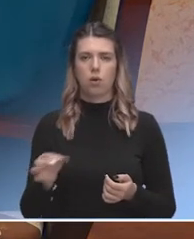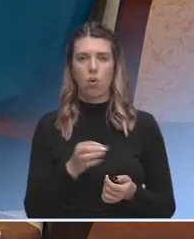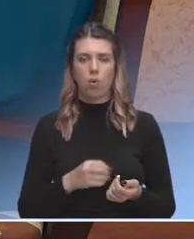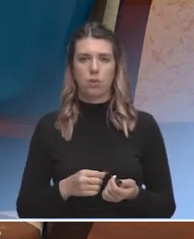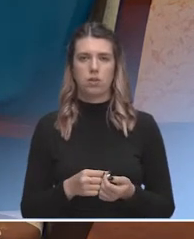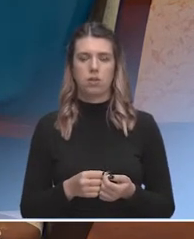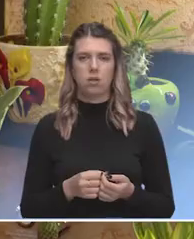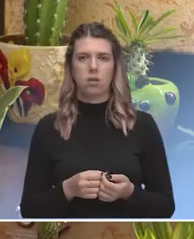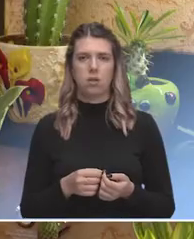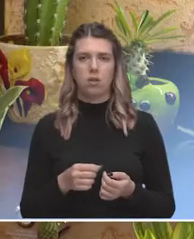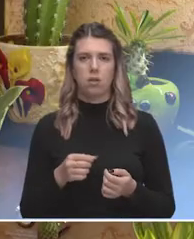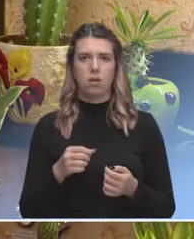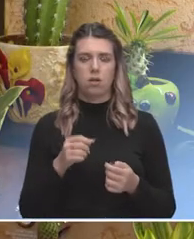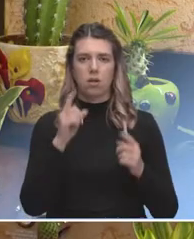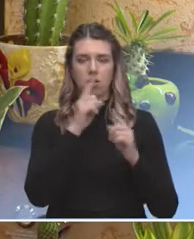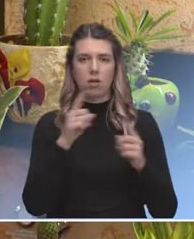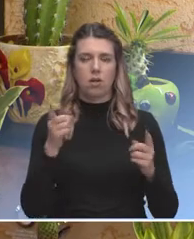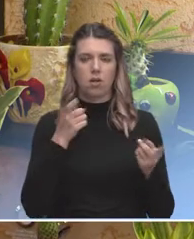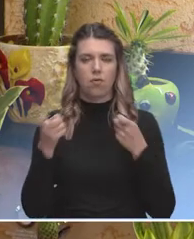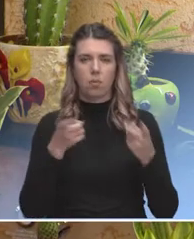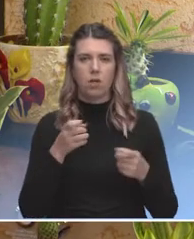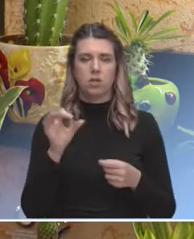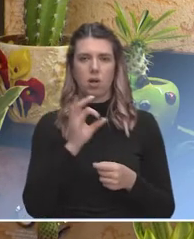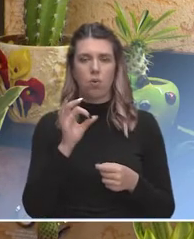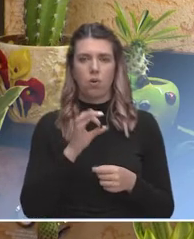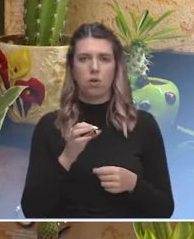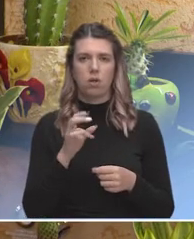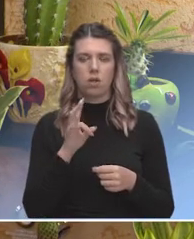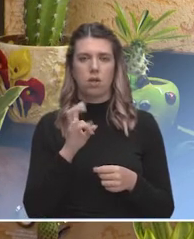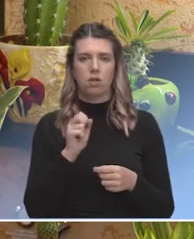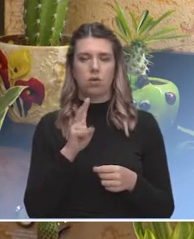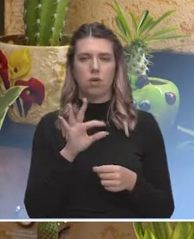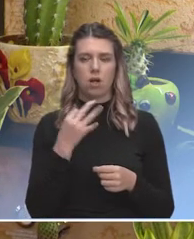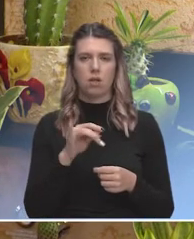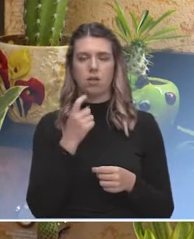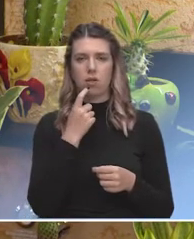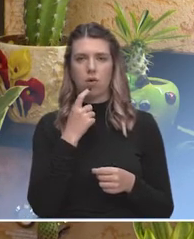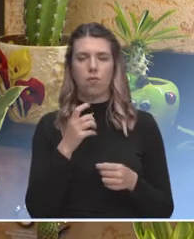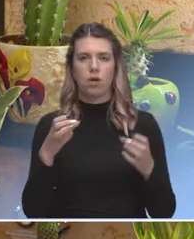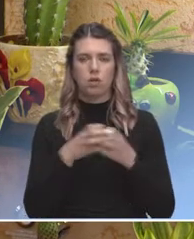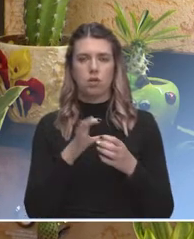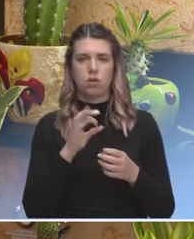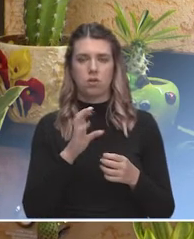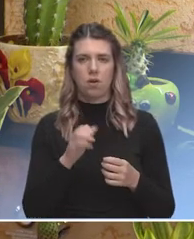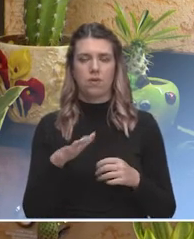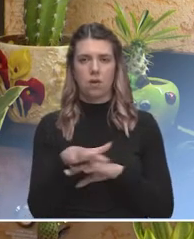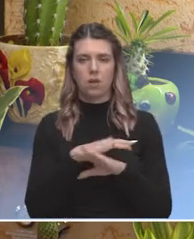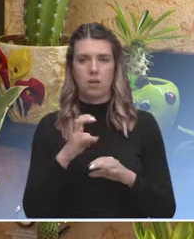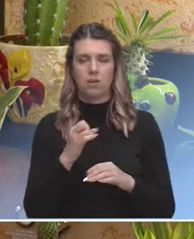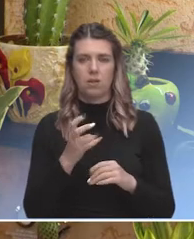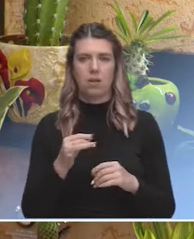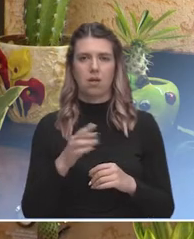Ростовской области. Уникальная информация о национальном и языковом составе